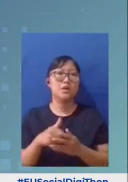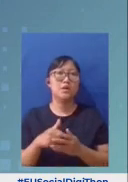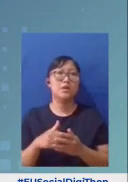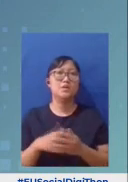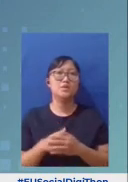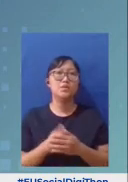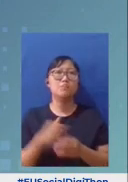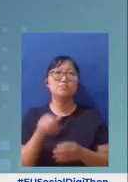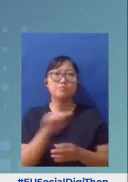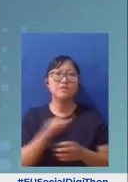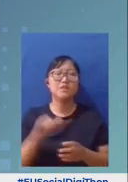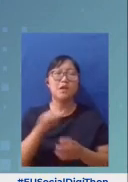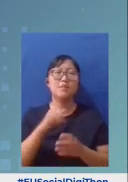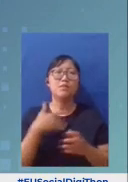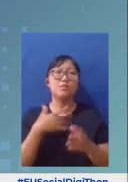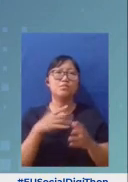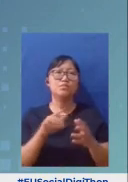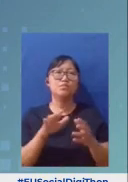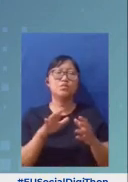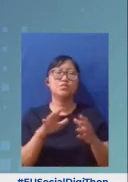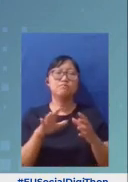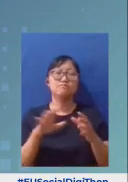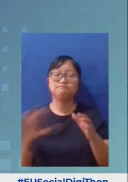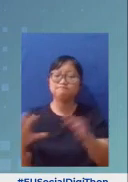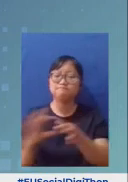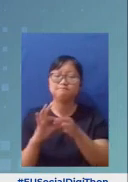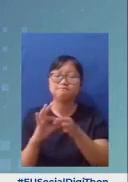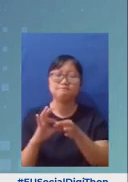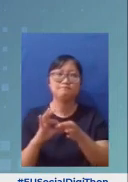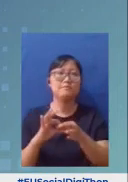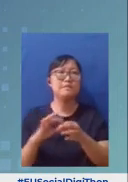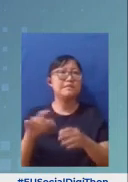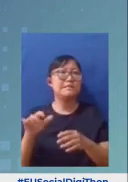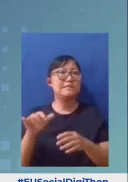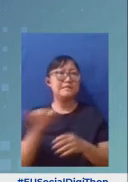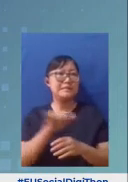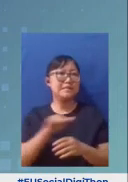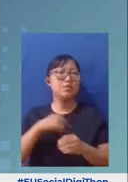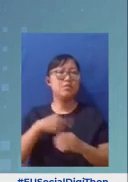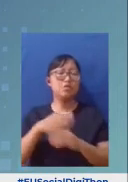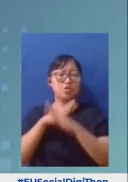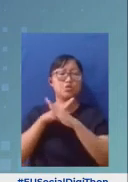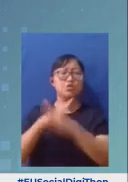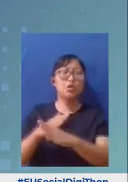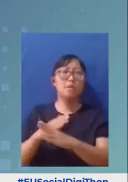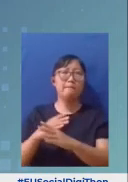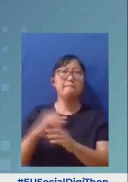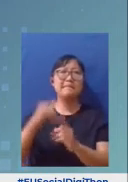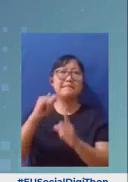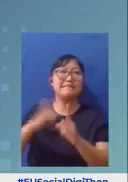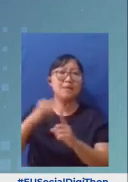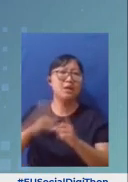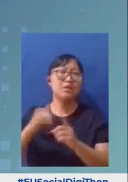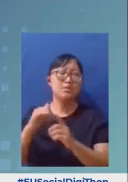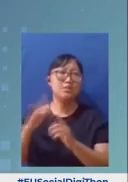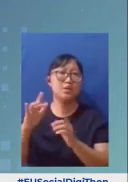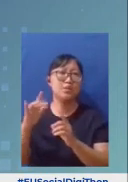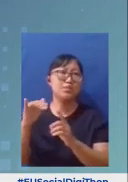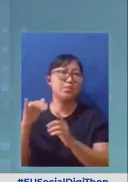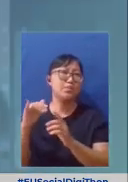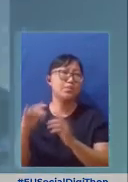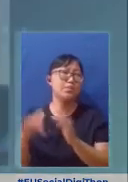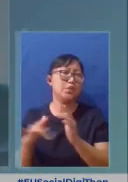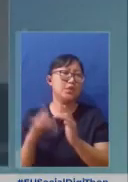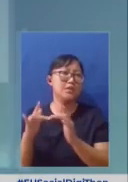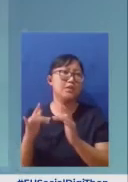untuk melakukan tugas bersama untuk menstop si bullying, cyberbullying ini terutama ya. Nah, kita tiba di akhir acara kita